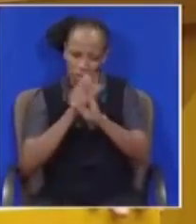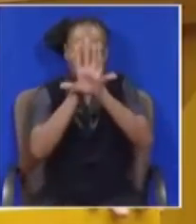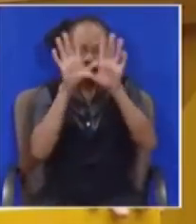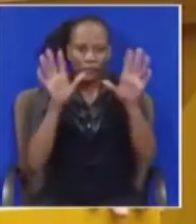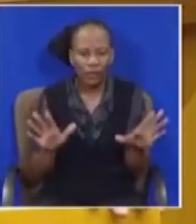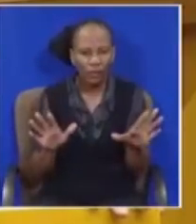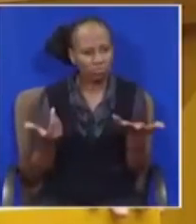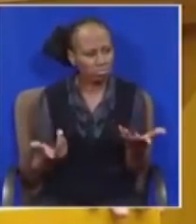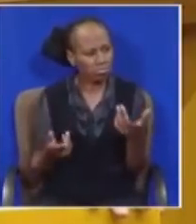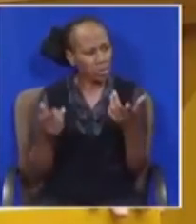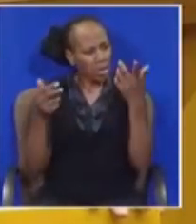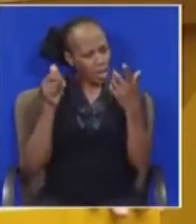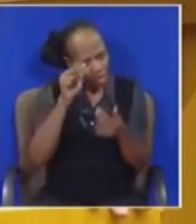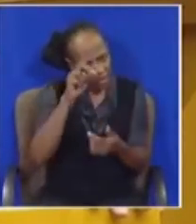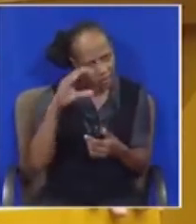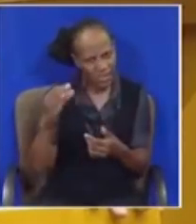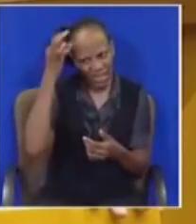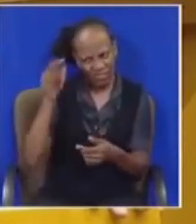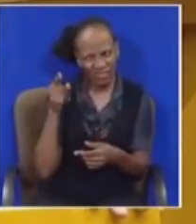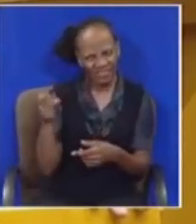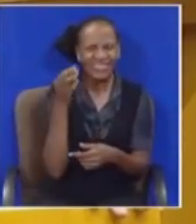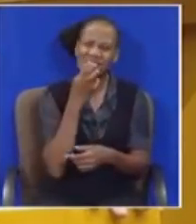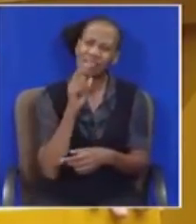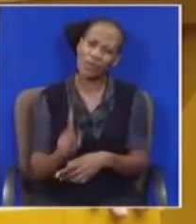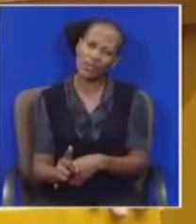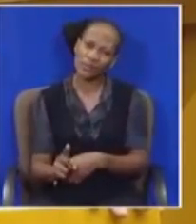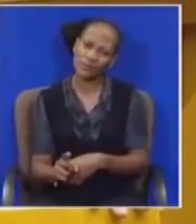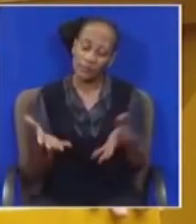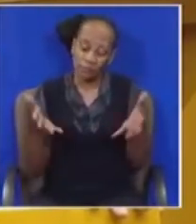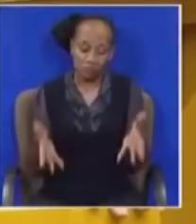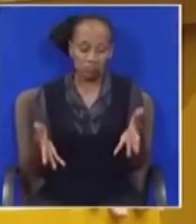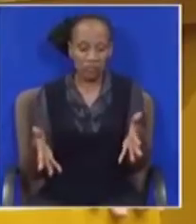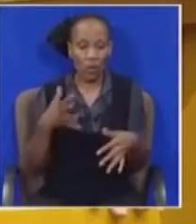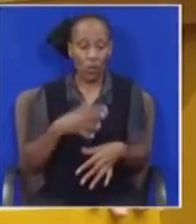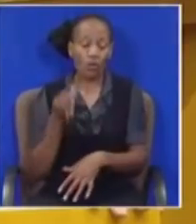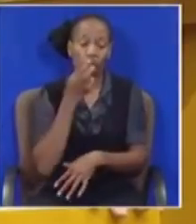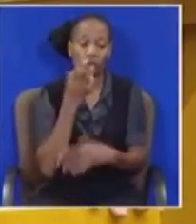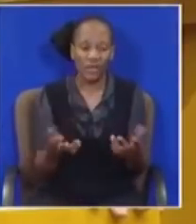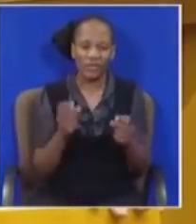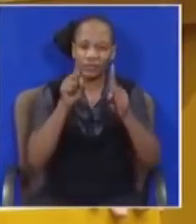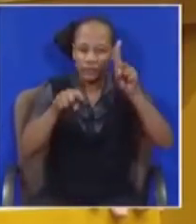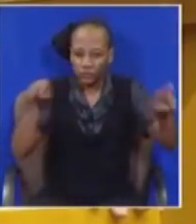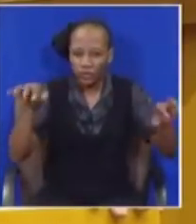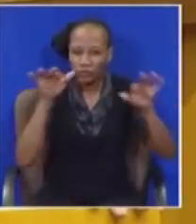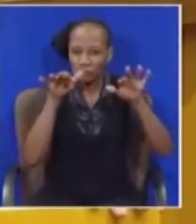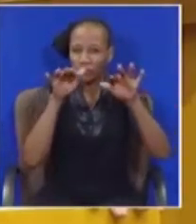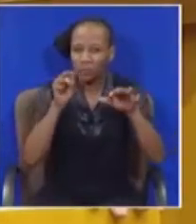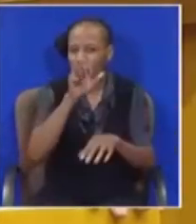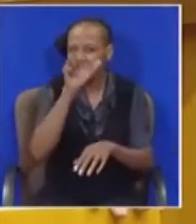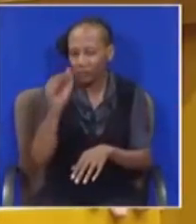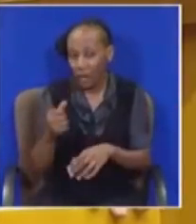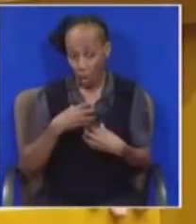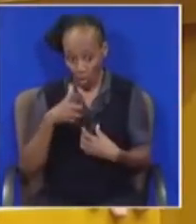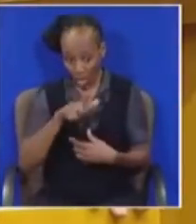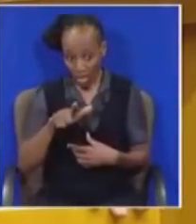het. En ek wil vandag weer vir alle grondeienaars sê, moet u nie laat mislei om te dink hier word